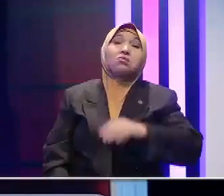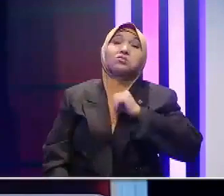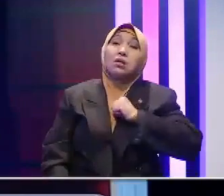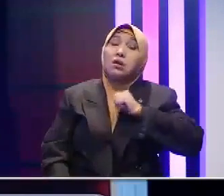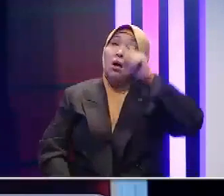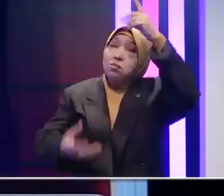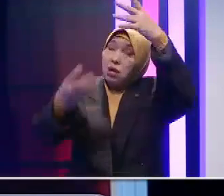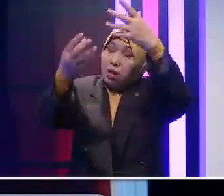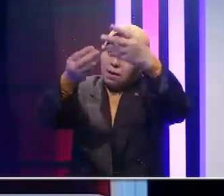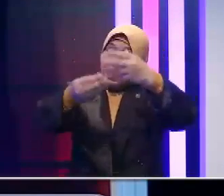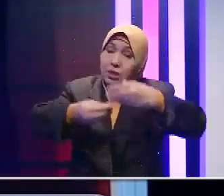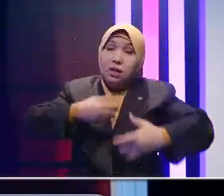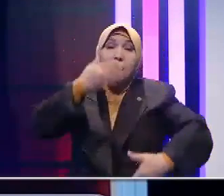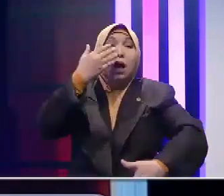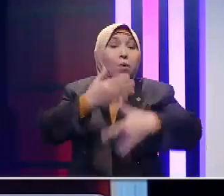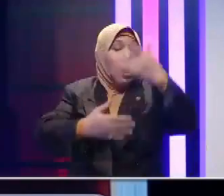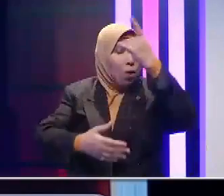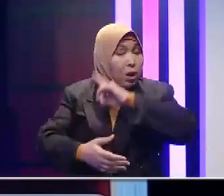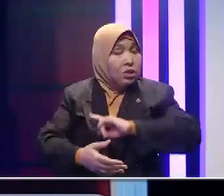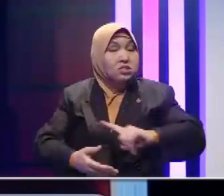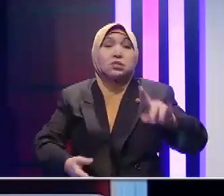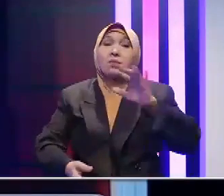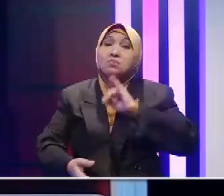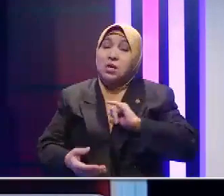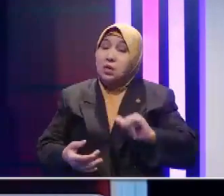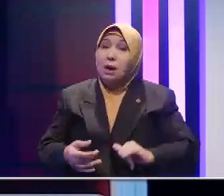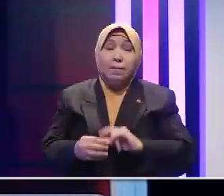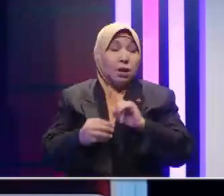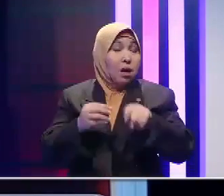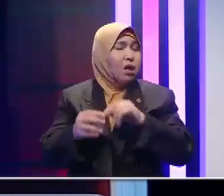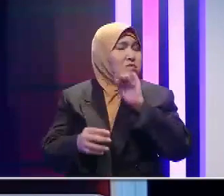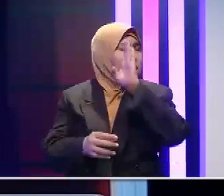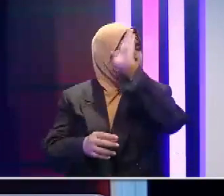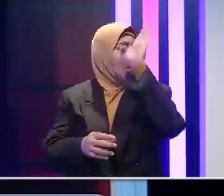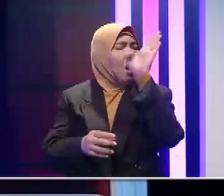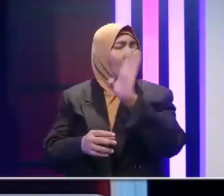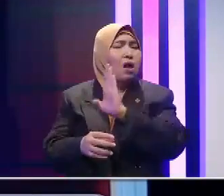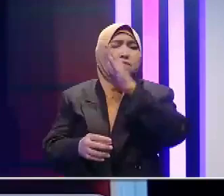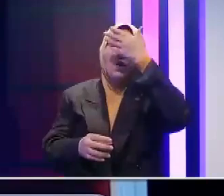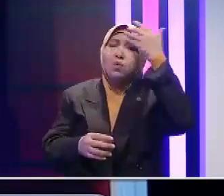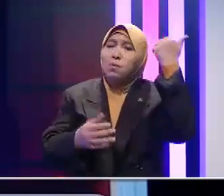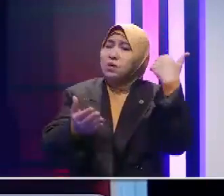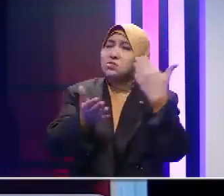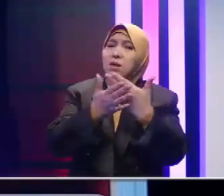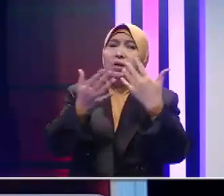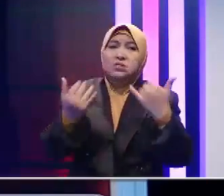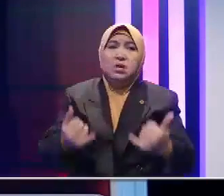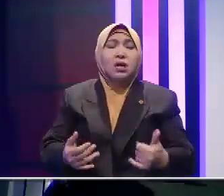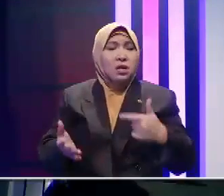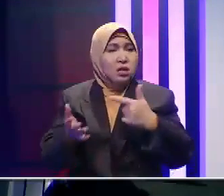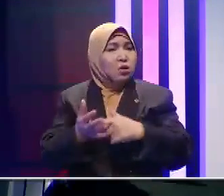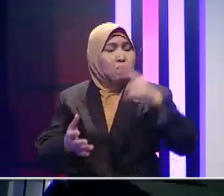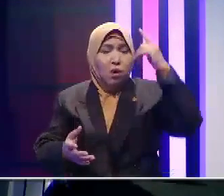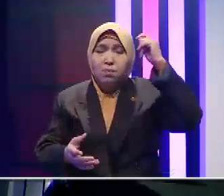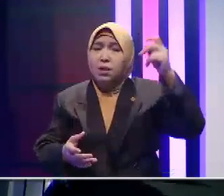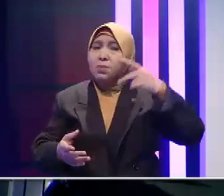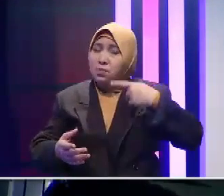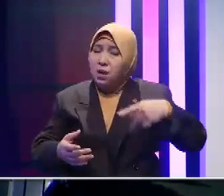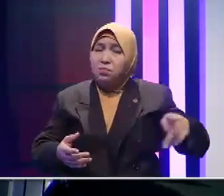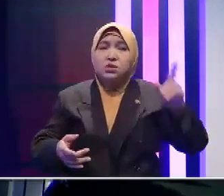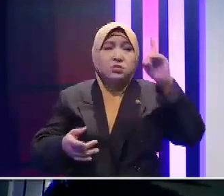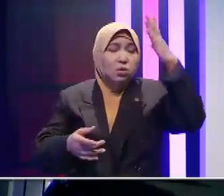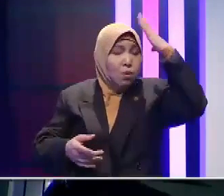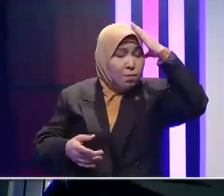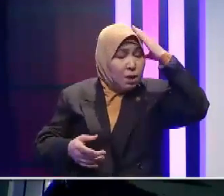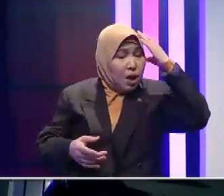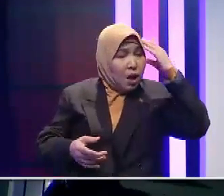sajikan di awal-awal pengislaman saya lah. Ini satu benda yang saya tak boleh nak lupa sampai sekarang. Masya-Allah. Yang ini saya kira tuan-puan yang dirahmati Allah, satu